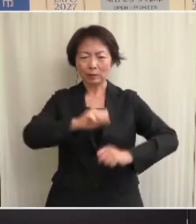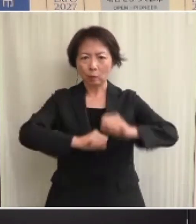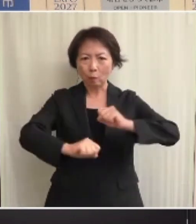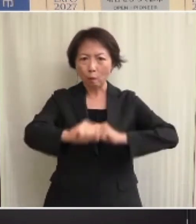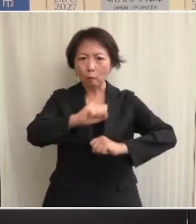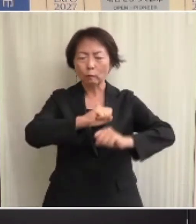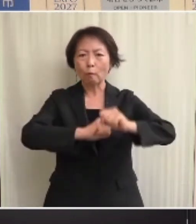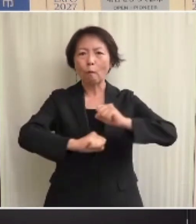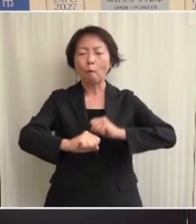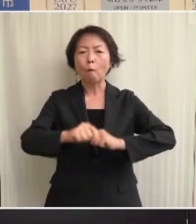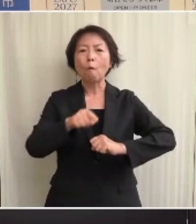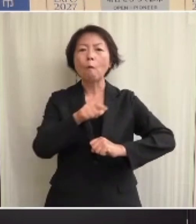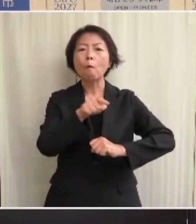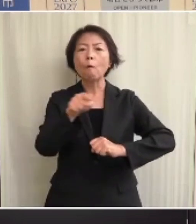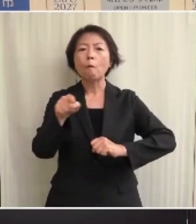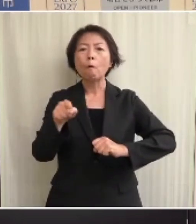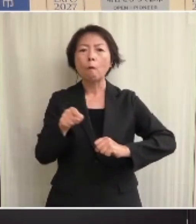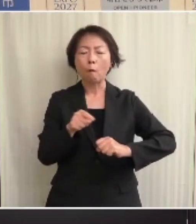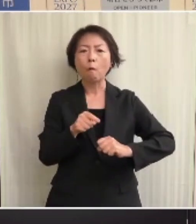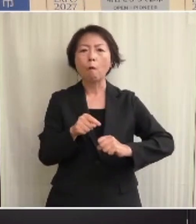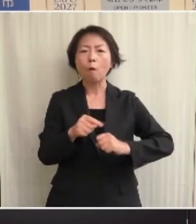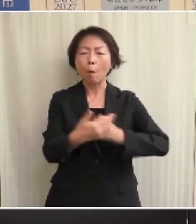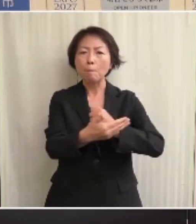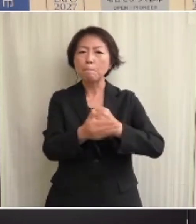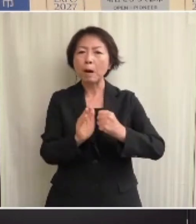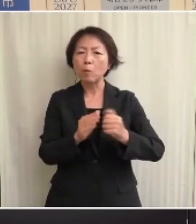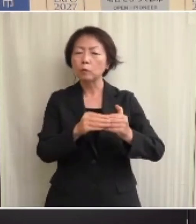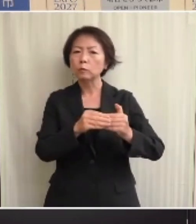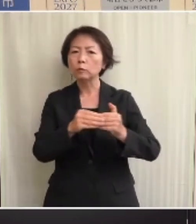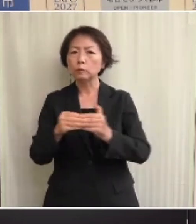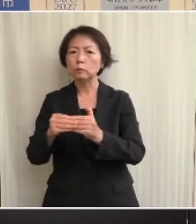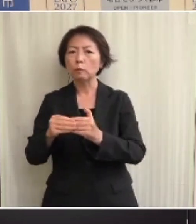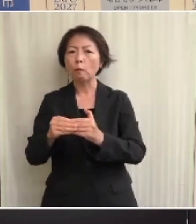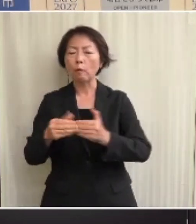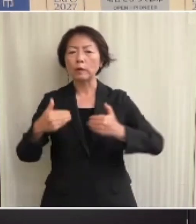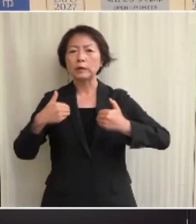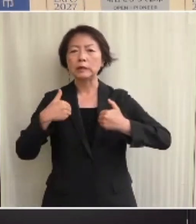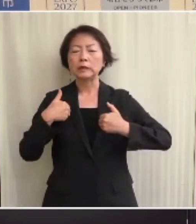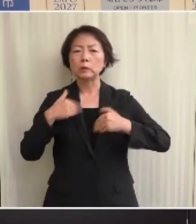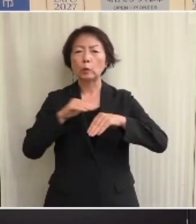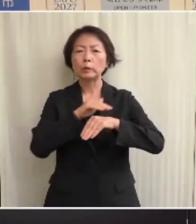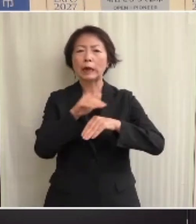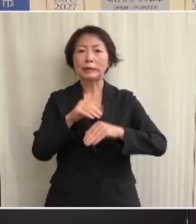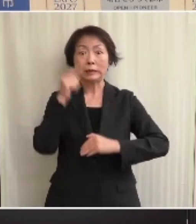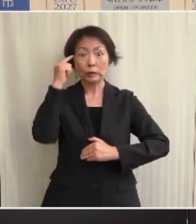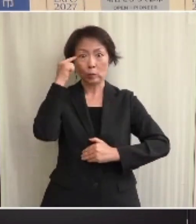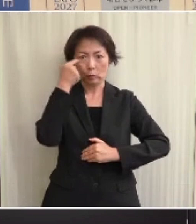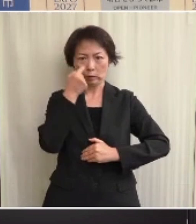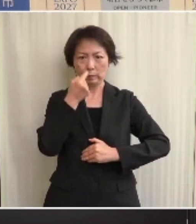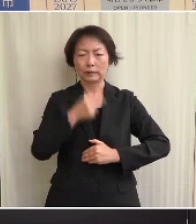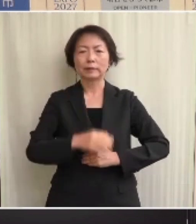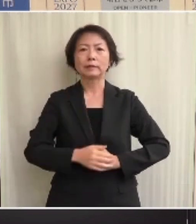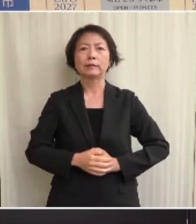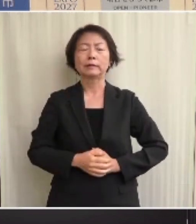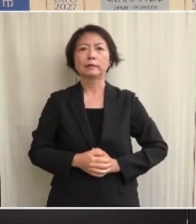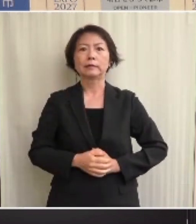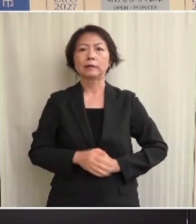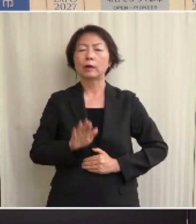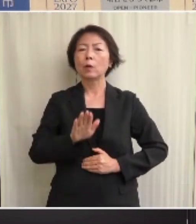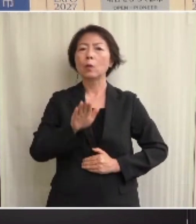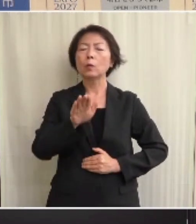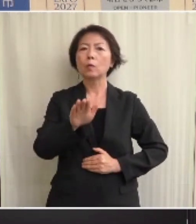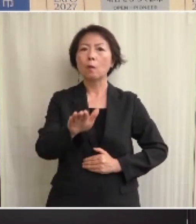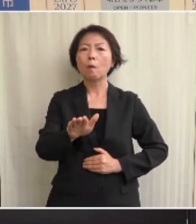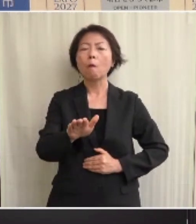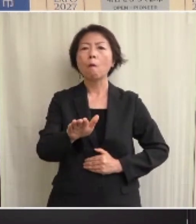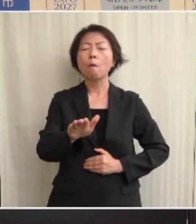動をですね、どう、誘導していくのか、そういった観点が重要になるというふうに考えております。今後もです